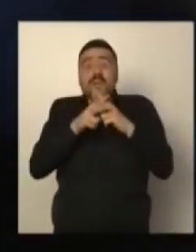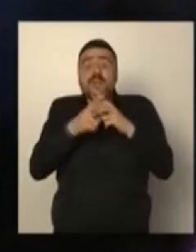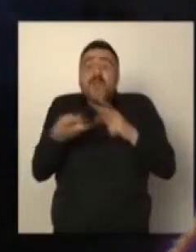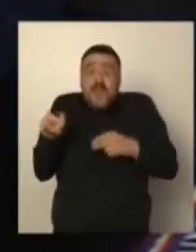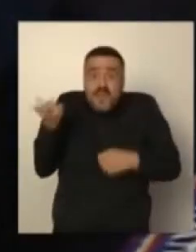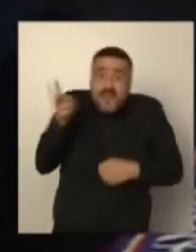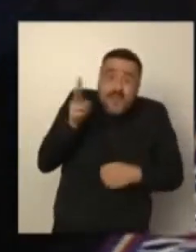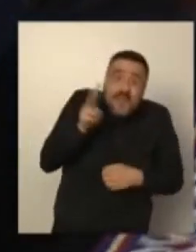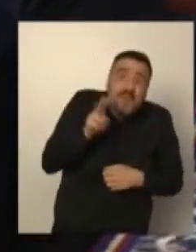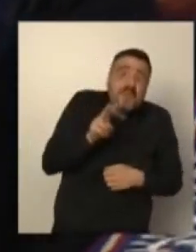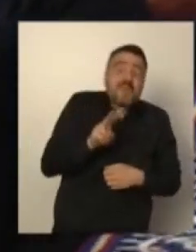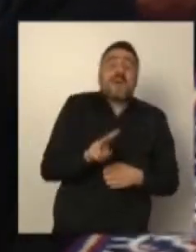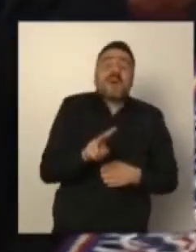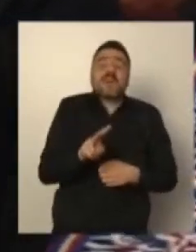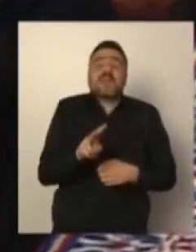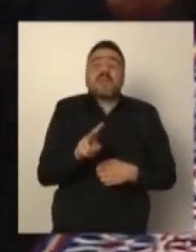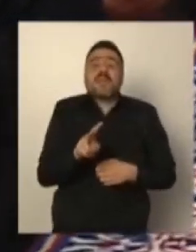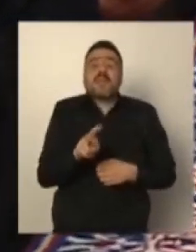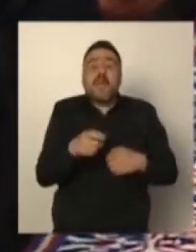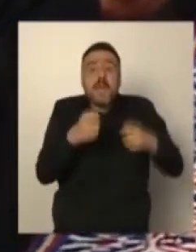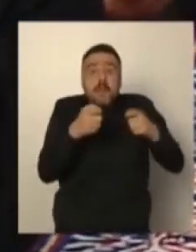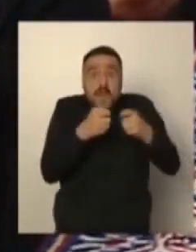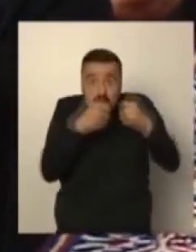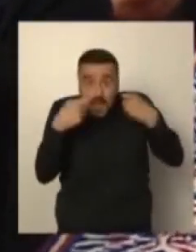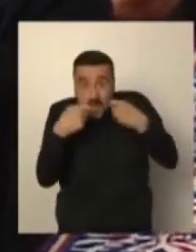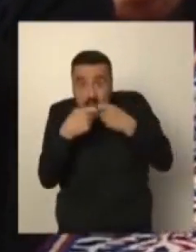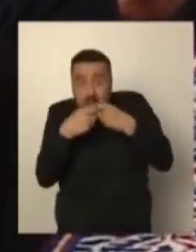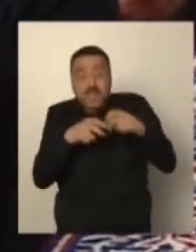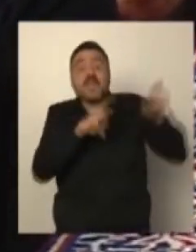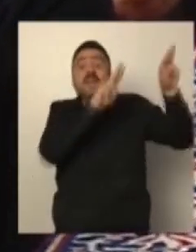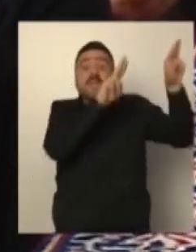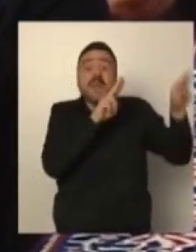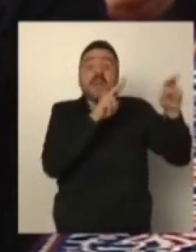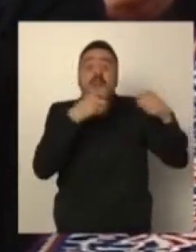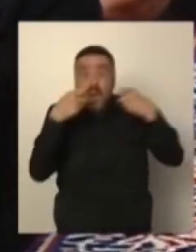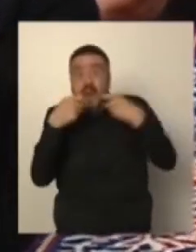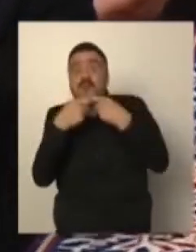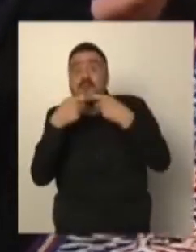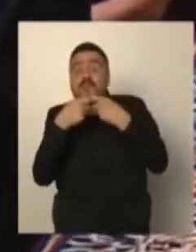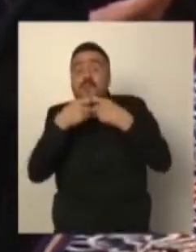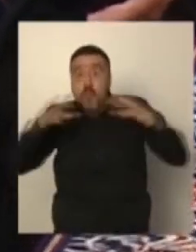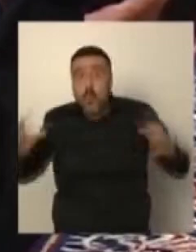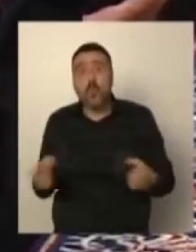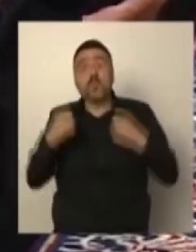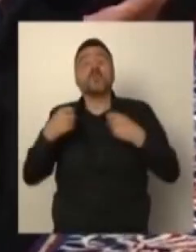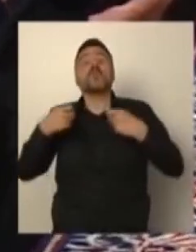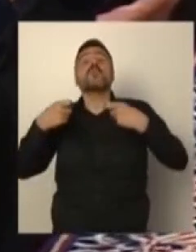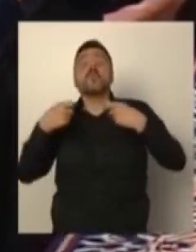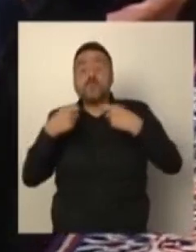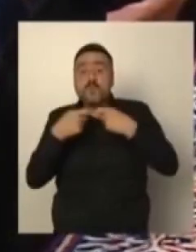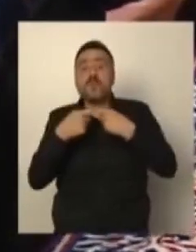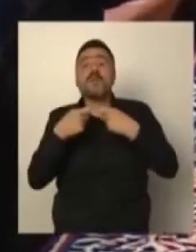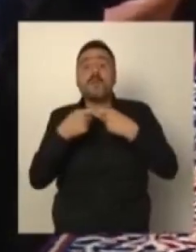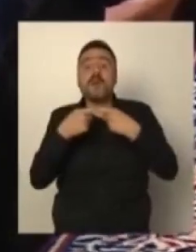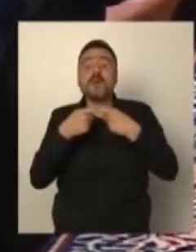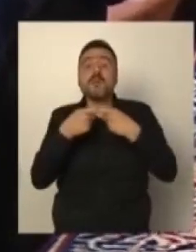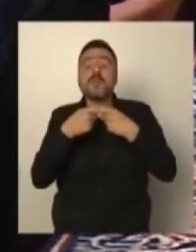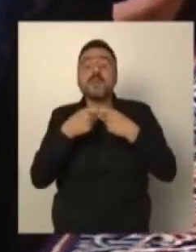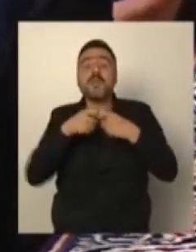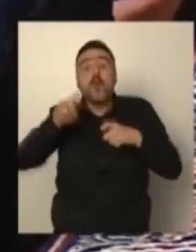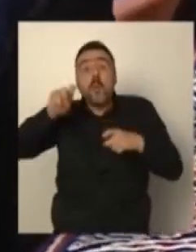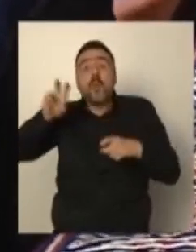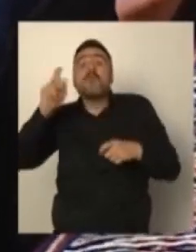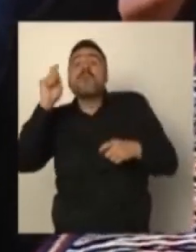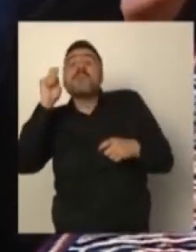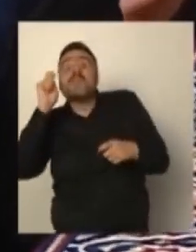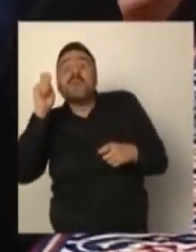eden, Bedir'den Malazgirt'e, Çanakkale'den İstiklal Harbi'ne, Sakarya'dan 15 Temmuz'a